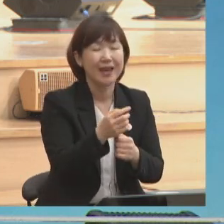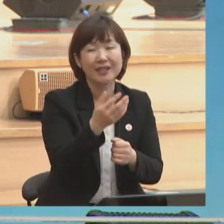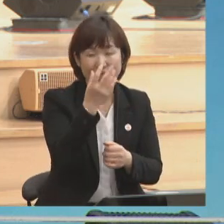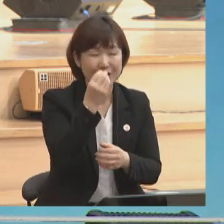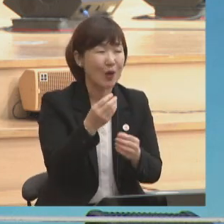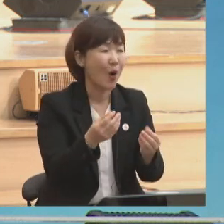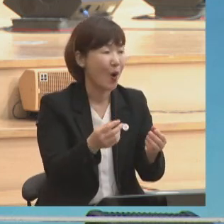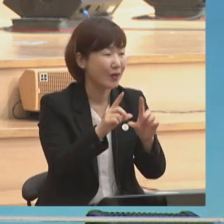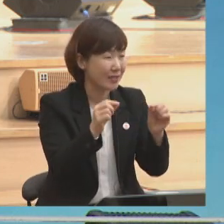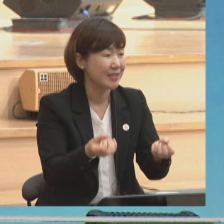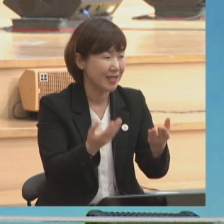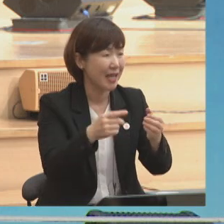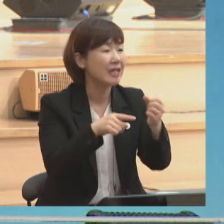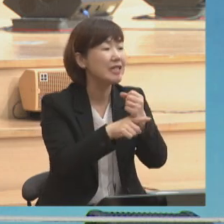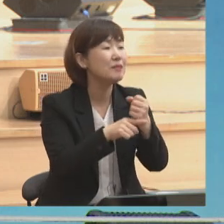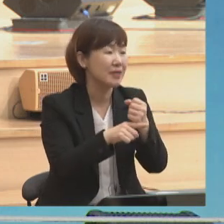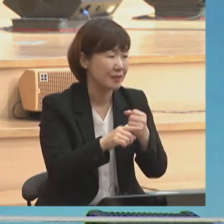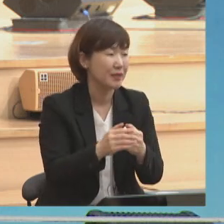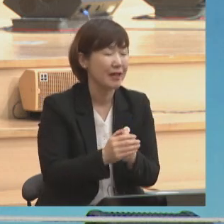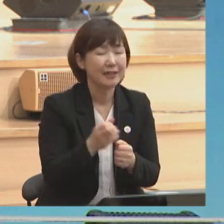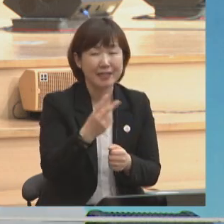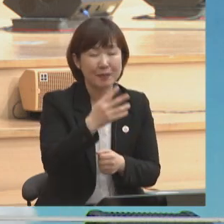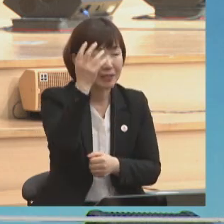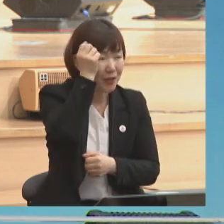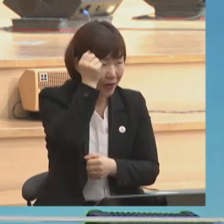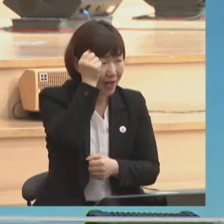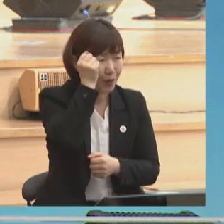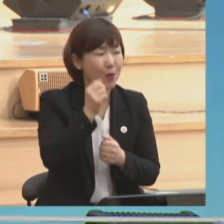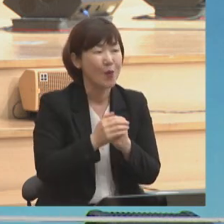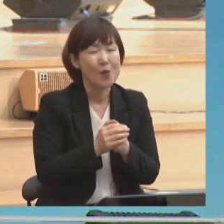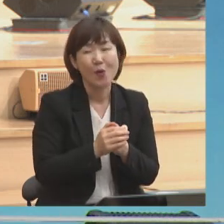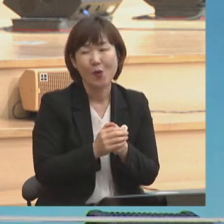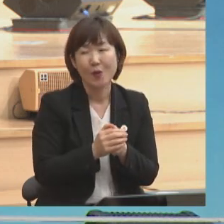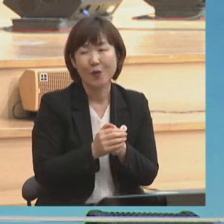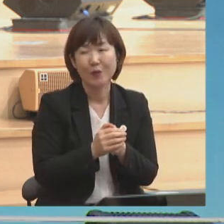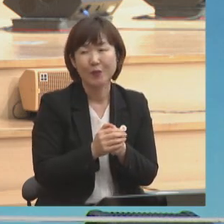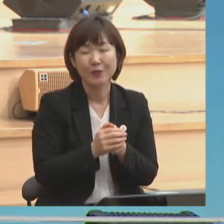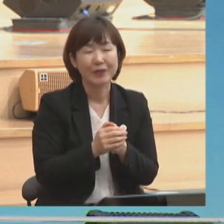이거 다시 마음에 새기는 하나님의 종들 될 수 있기를 주 예수 이름으로 축원합니다.